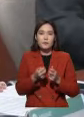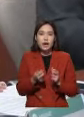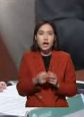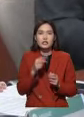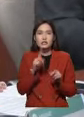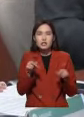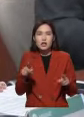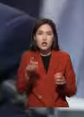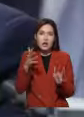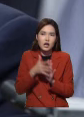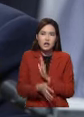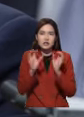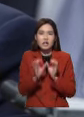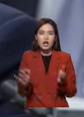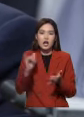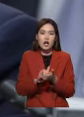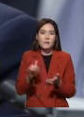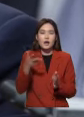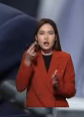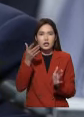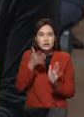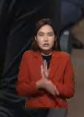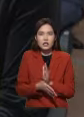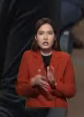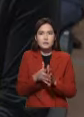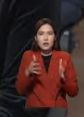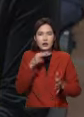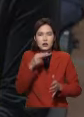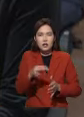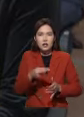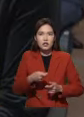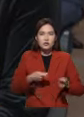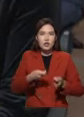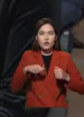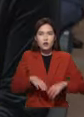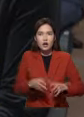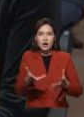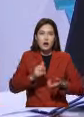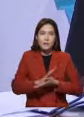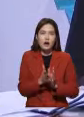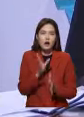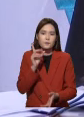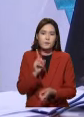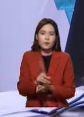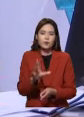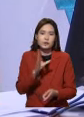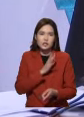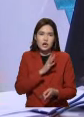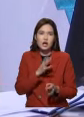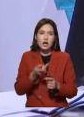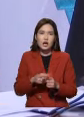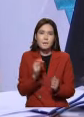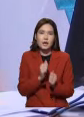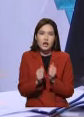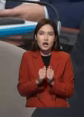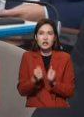бойынша заңнамалық түзетулер енгізу жөнінде бастаманы енді көтердік. Аталған жаңа нормалардың қабылдануы қоғамды бұл дерттен арылтып,